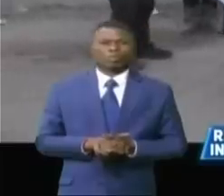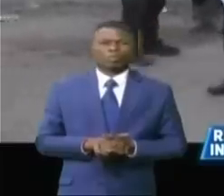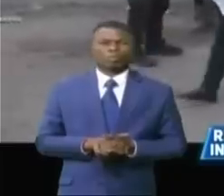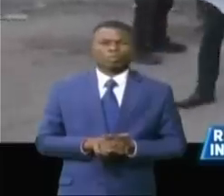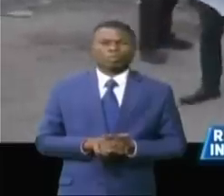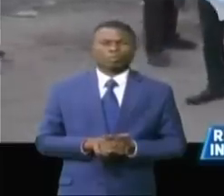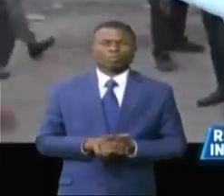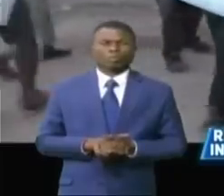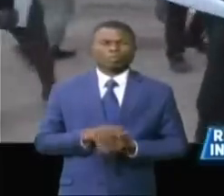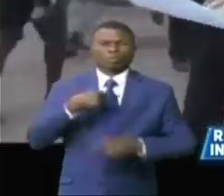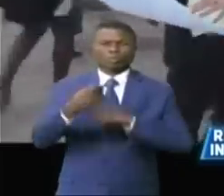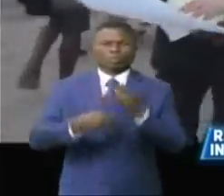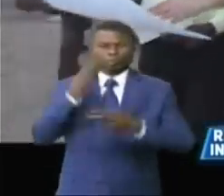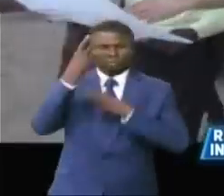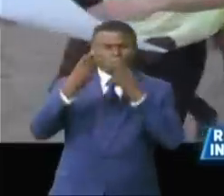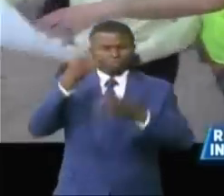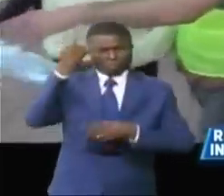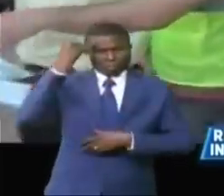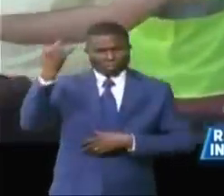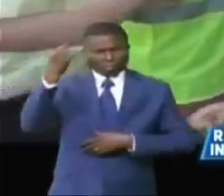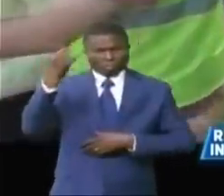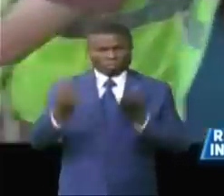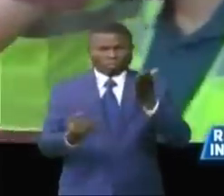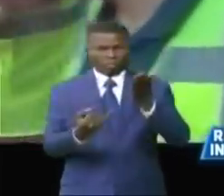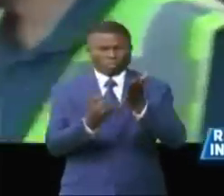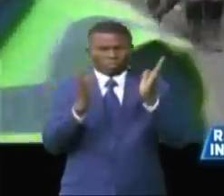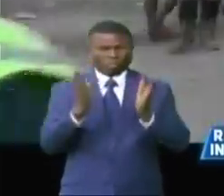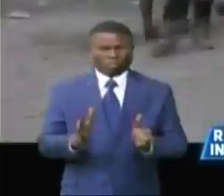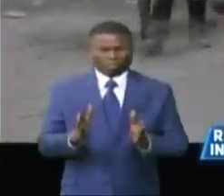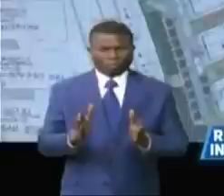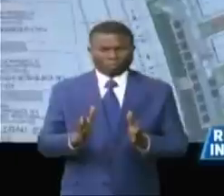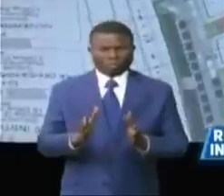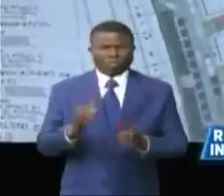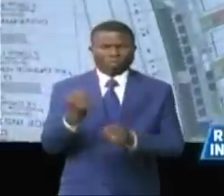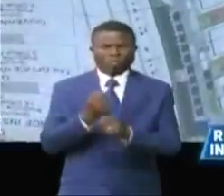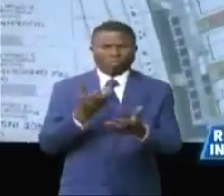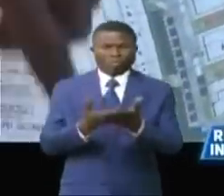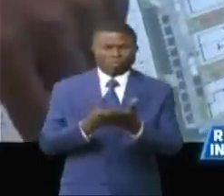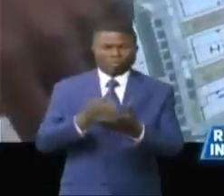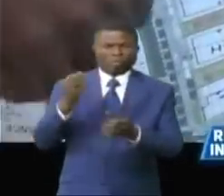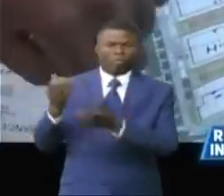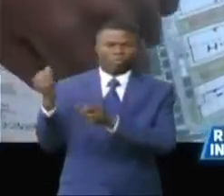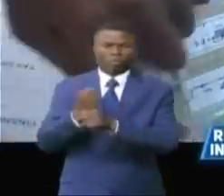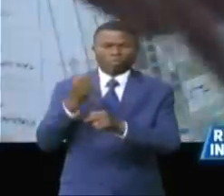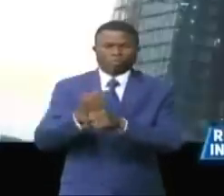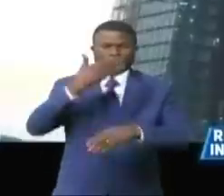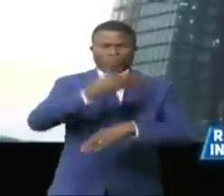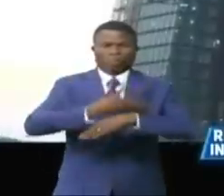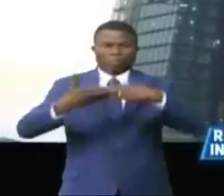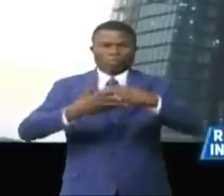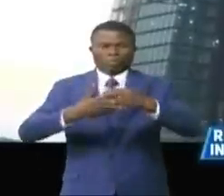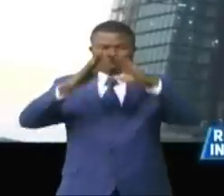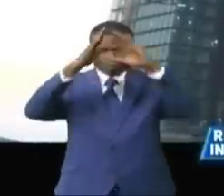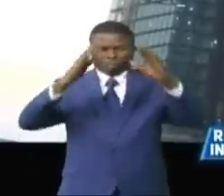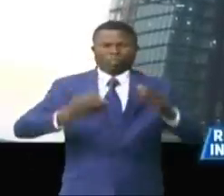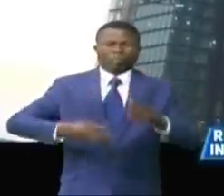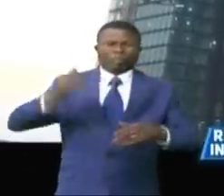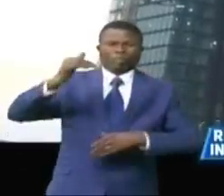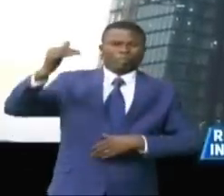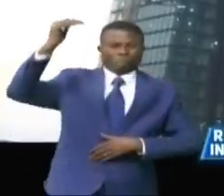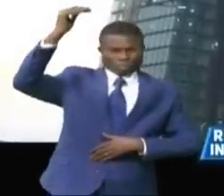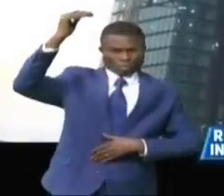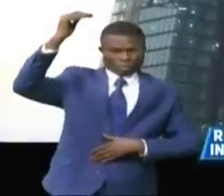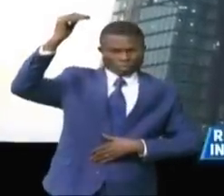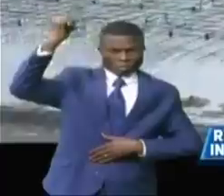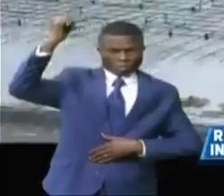Tout a commencé par une visite guidée par des ingénieurs de l'entreprise Milvest Group, investisseurs de la construction de cette infrastructure moderne qui